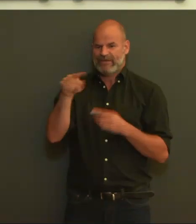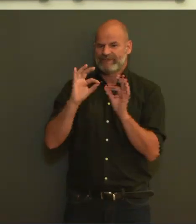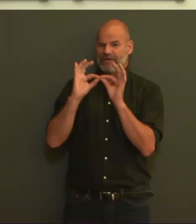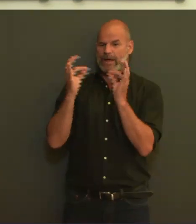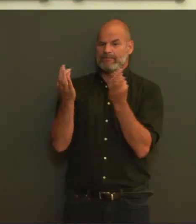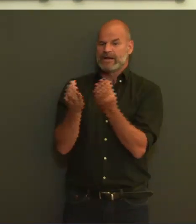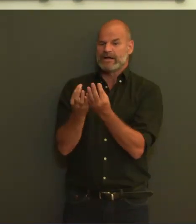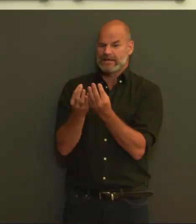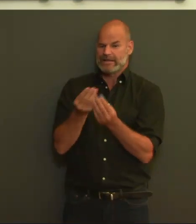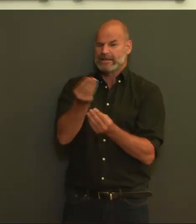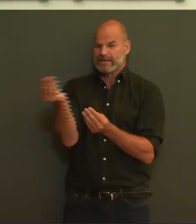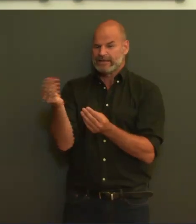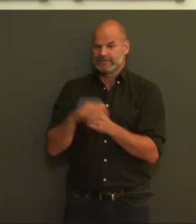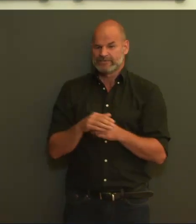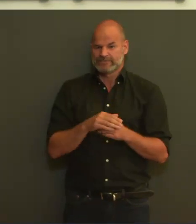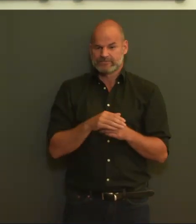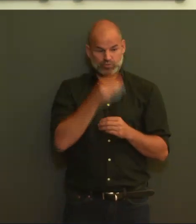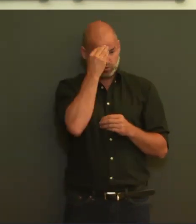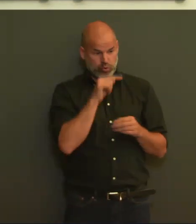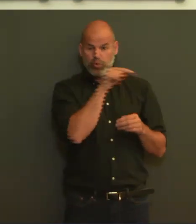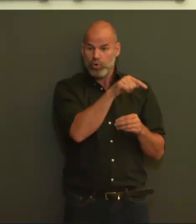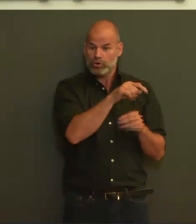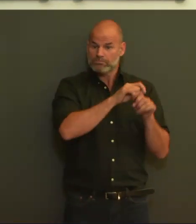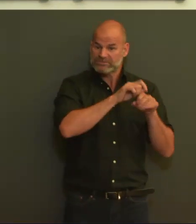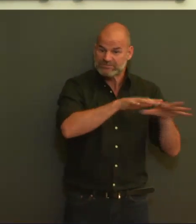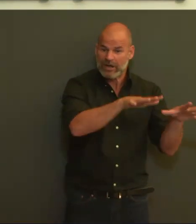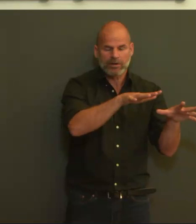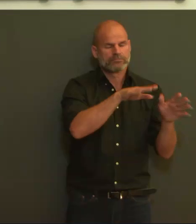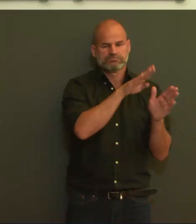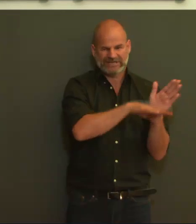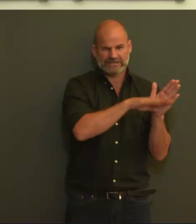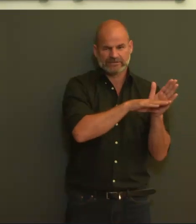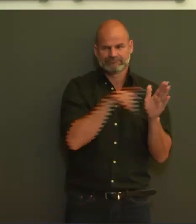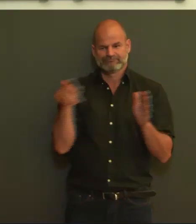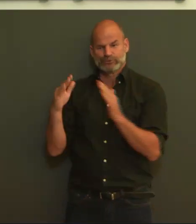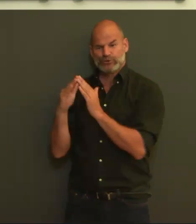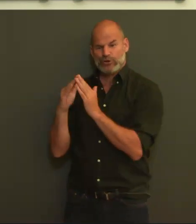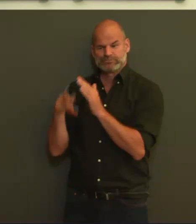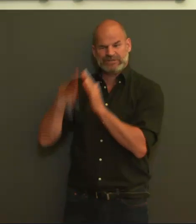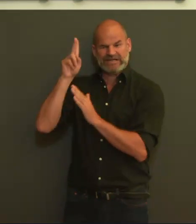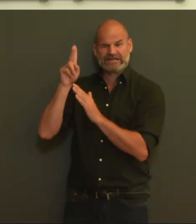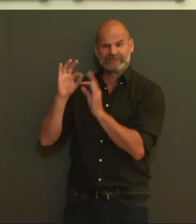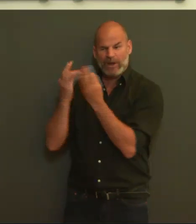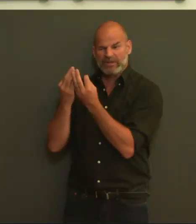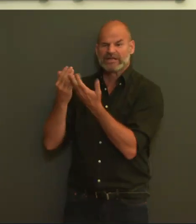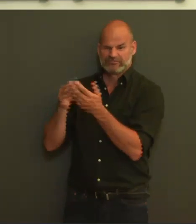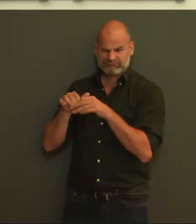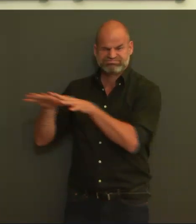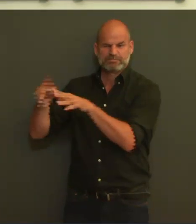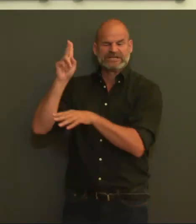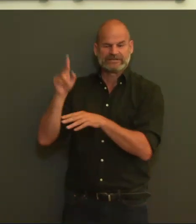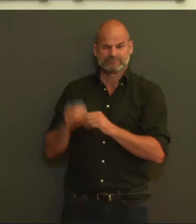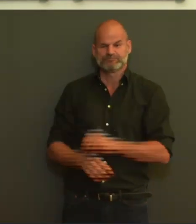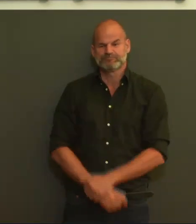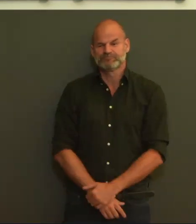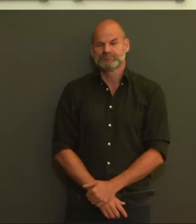Betreft de hospitalisaties van kinderen. We beschikken over gegevens van 70% van de kinderen